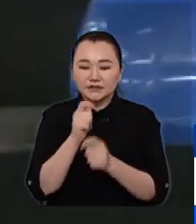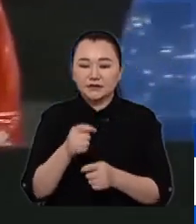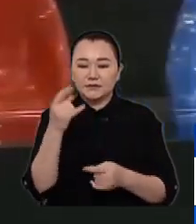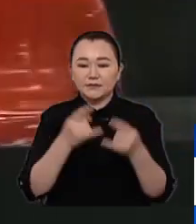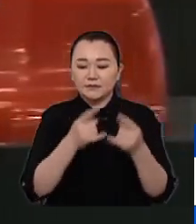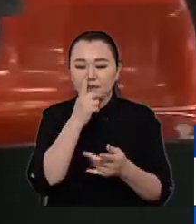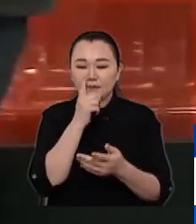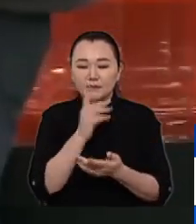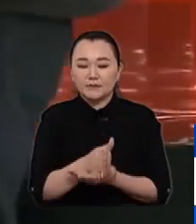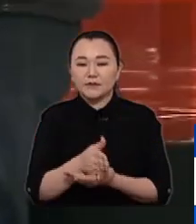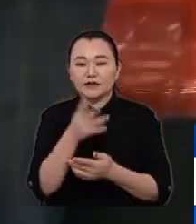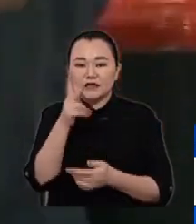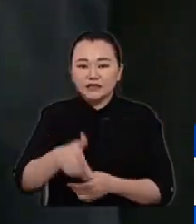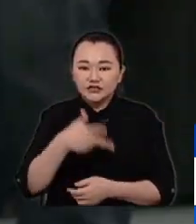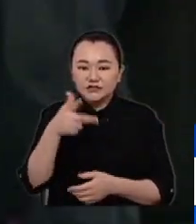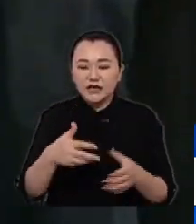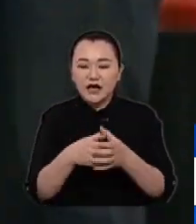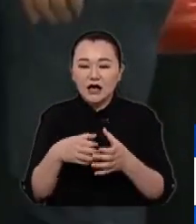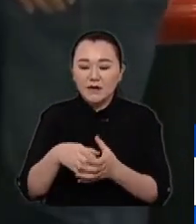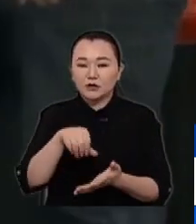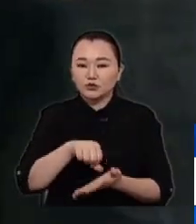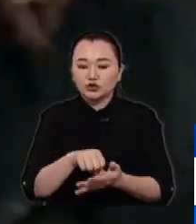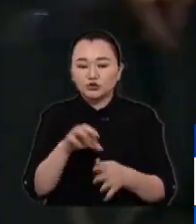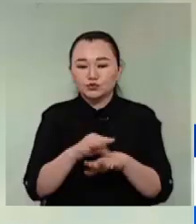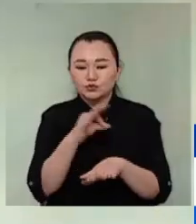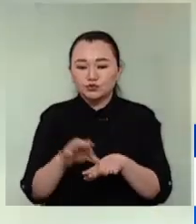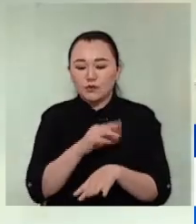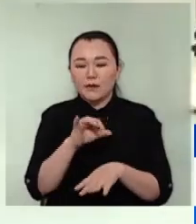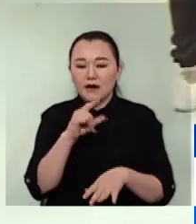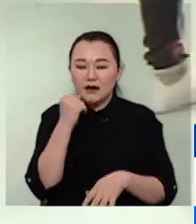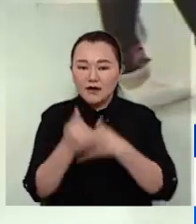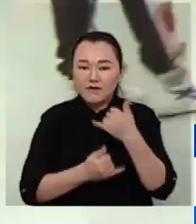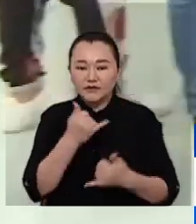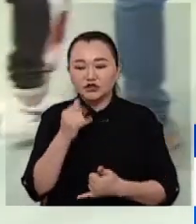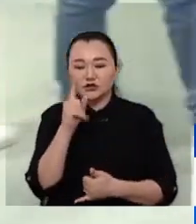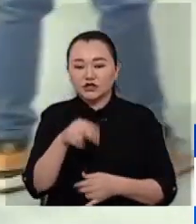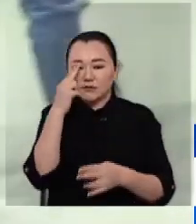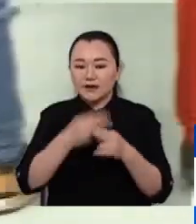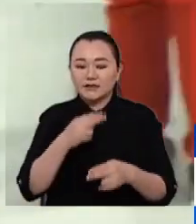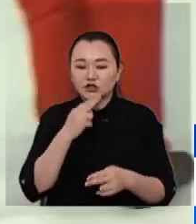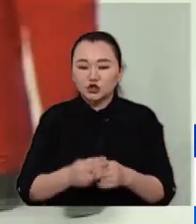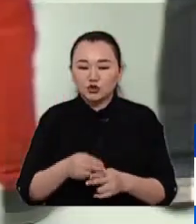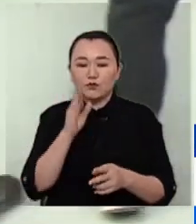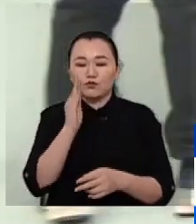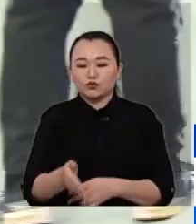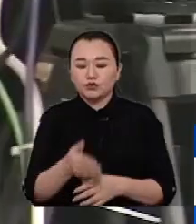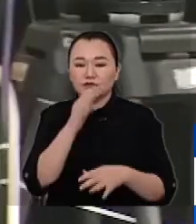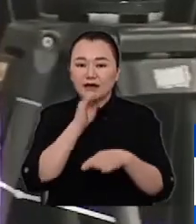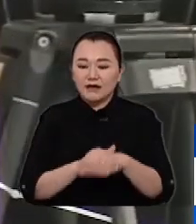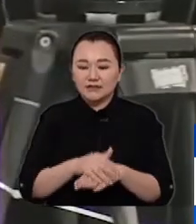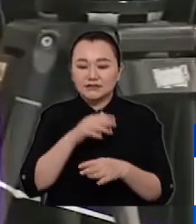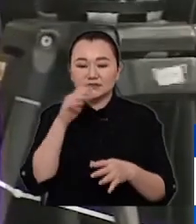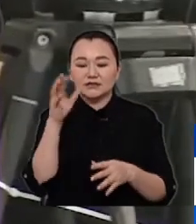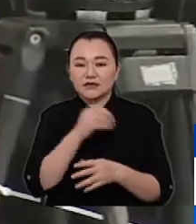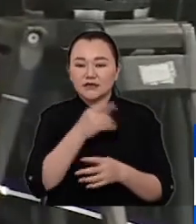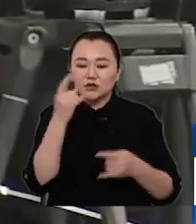эфире. Целых 3 часа команды участников, супруги, пары в отношениях и даже братья и сестры будут доказывать